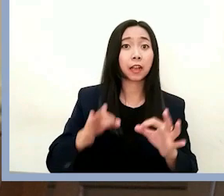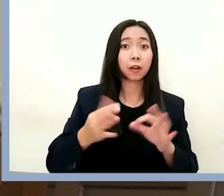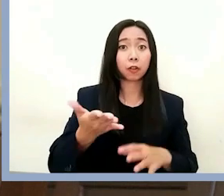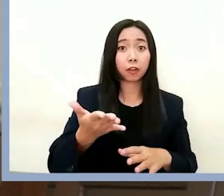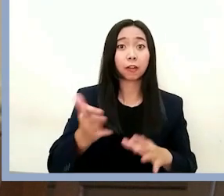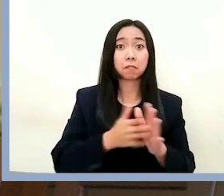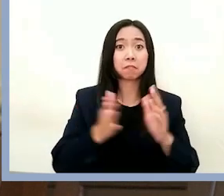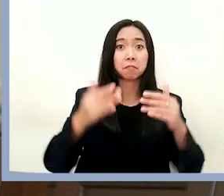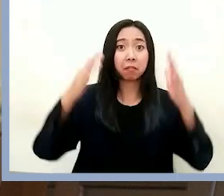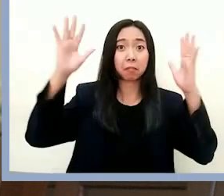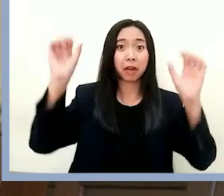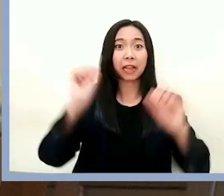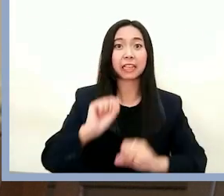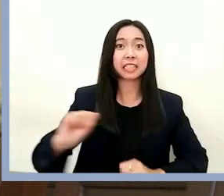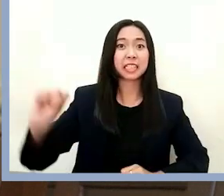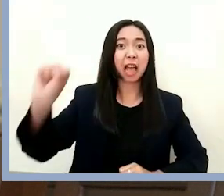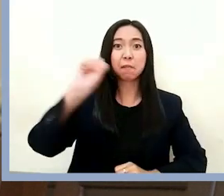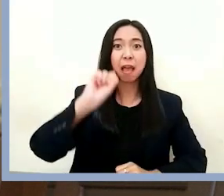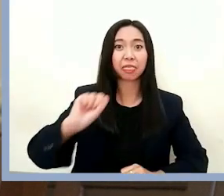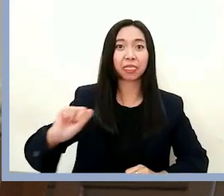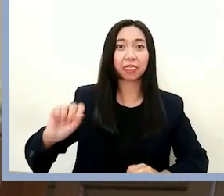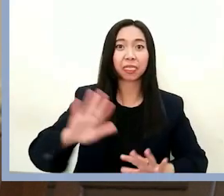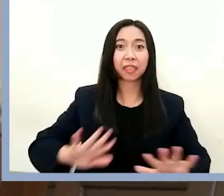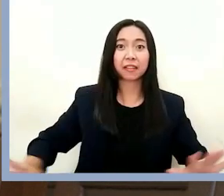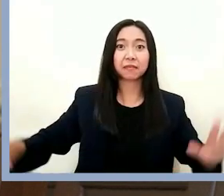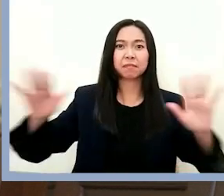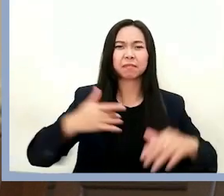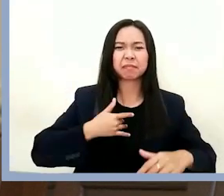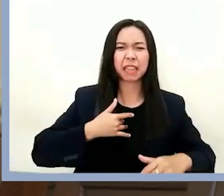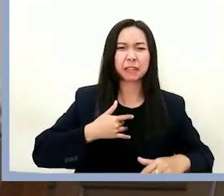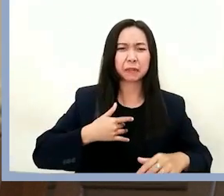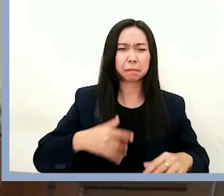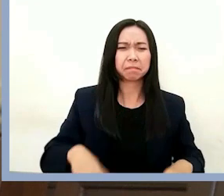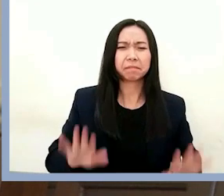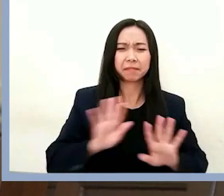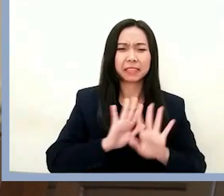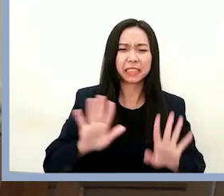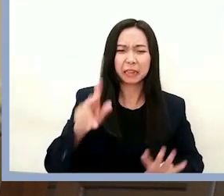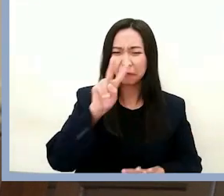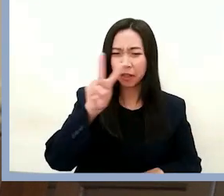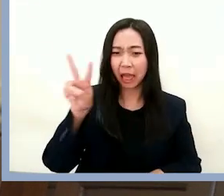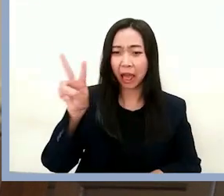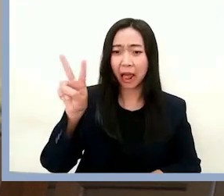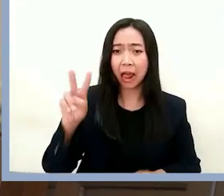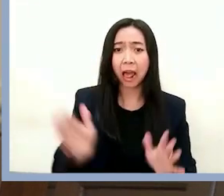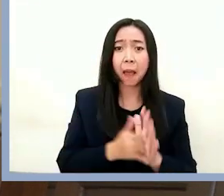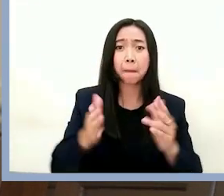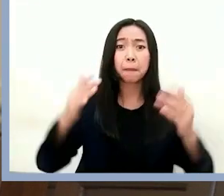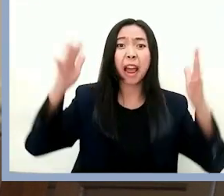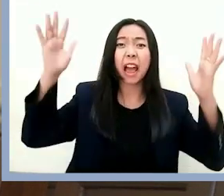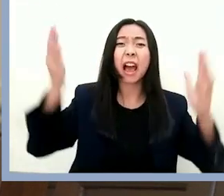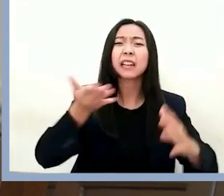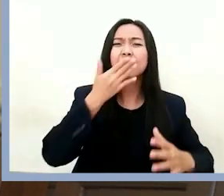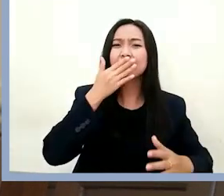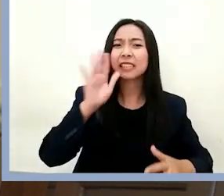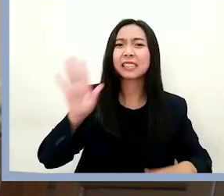atau mengadakan pertemuan-pertemuan Aku tidak tahan melihatnya karena perayaanmu itu penuh dengan kejahatan